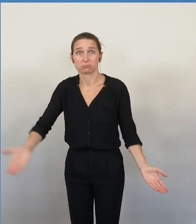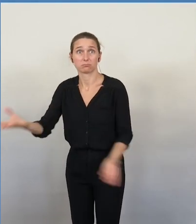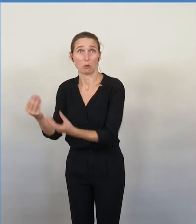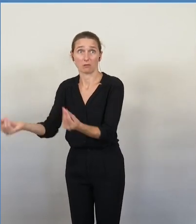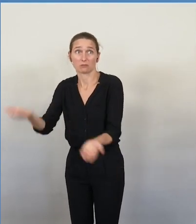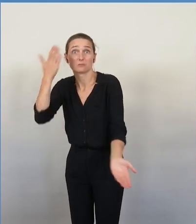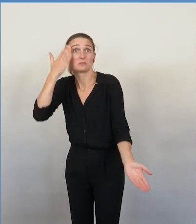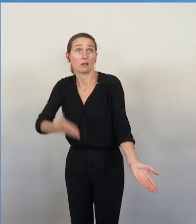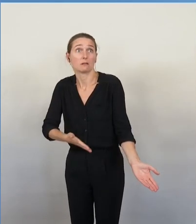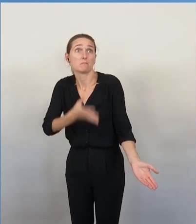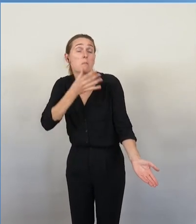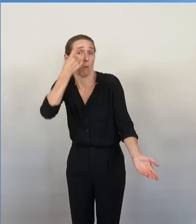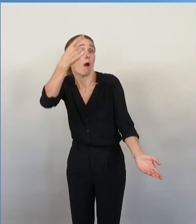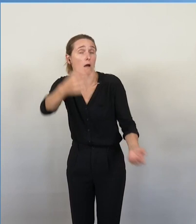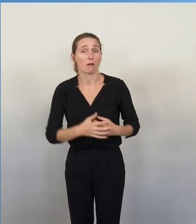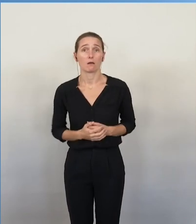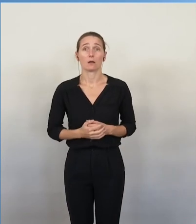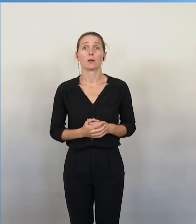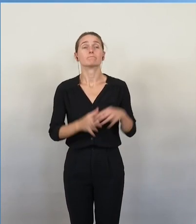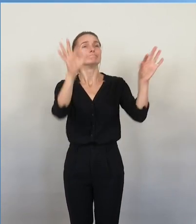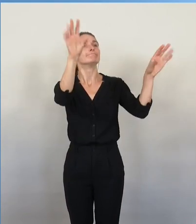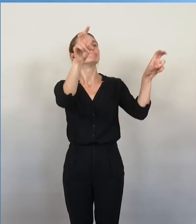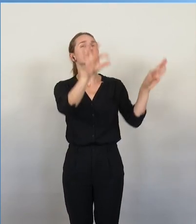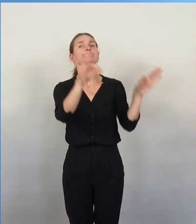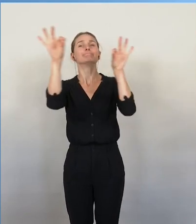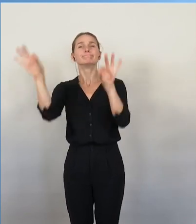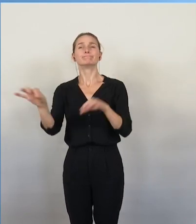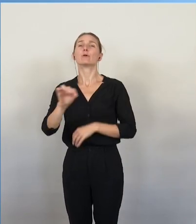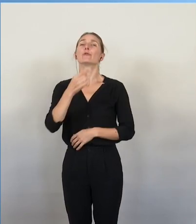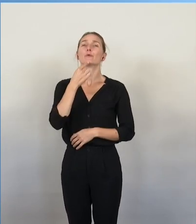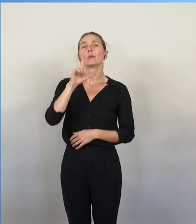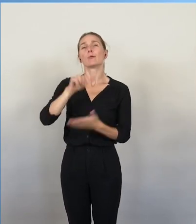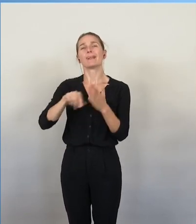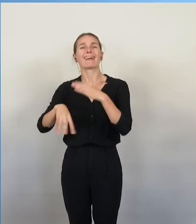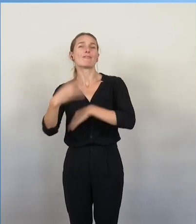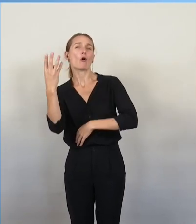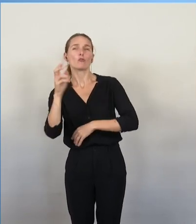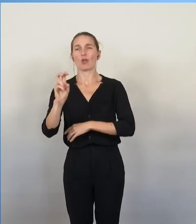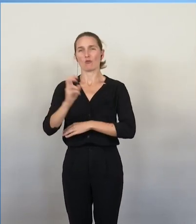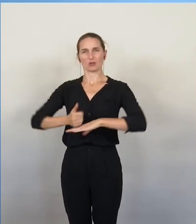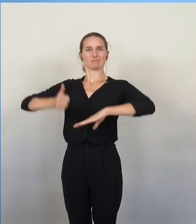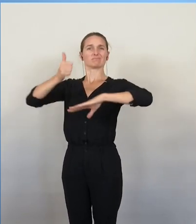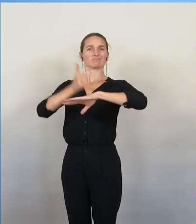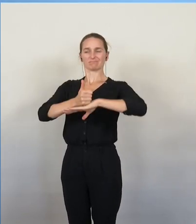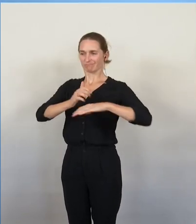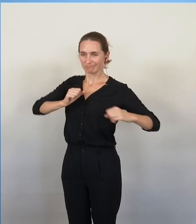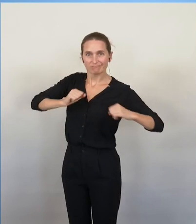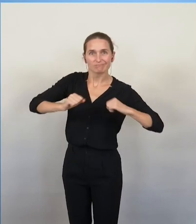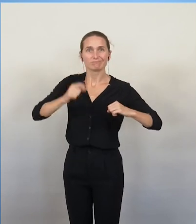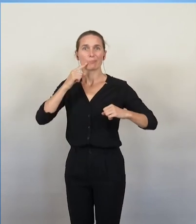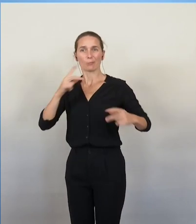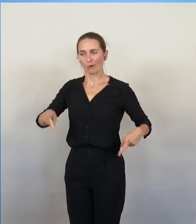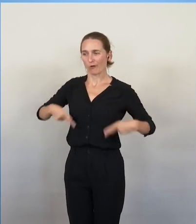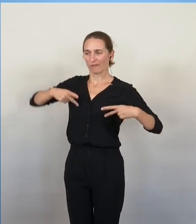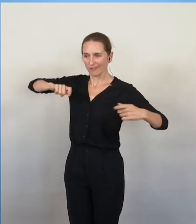cite depuis 2014 l'écologie au pouvoir agit concrètement pour pour changer la vie des gens je pense que chaque grenoblois sera